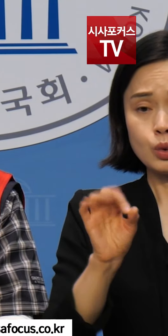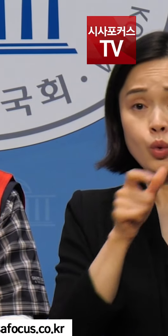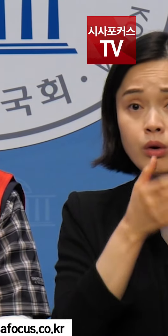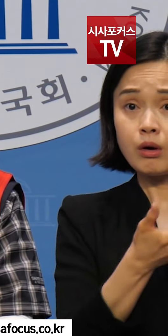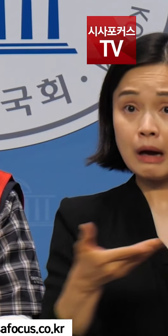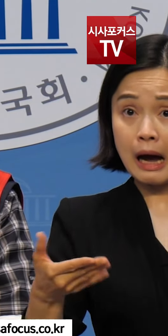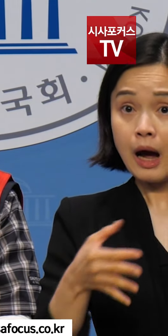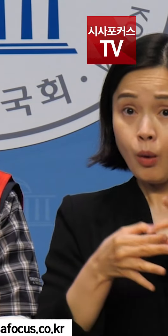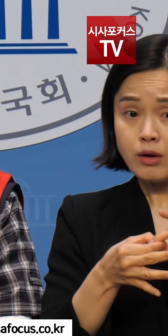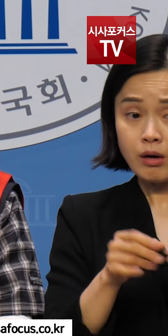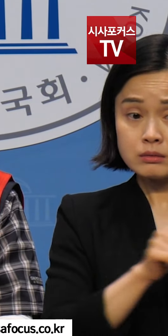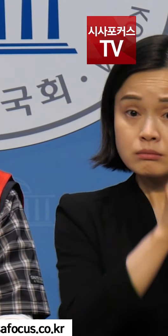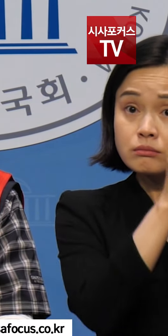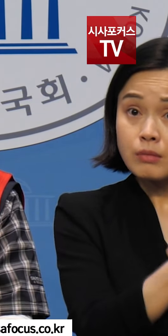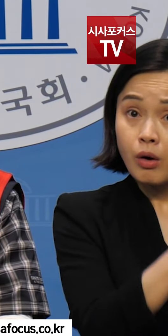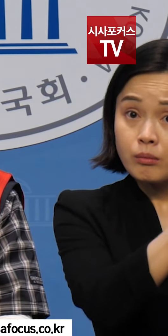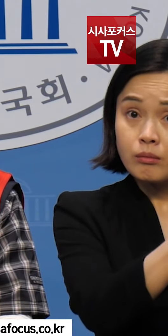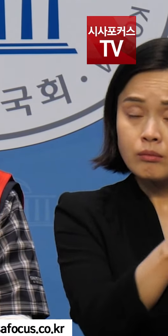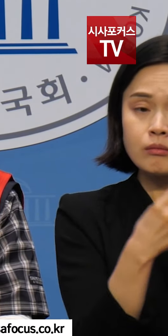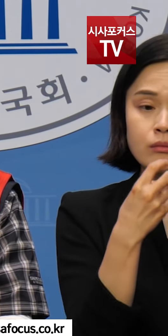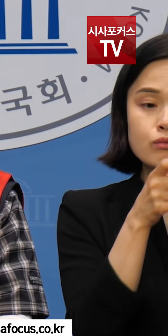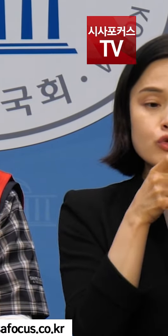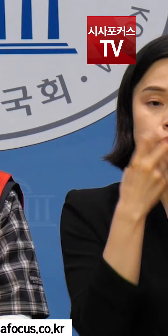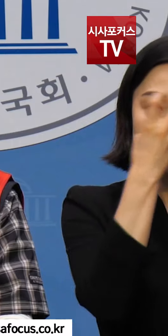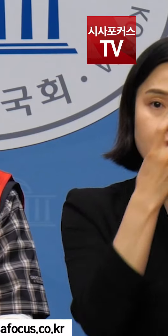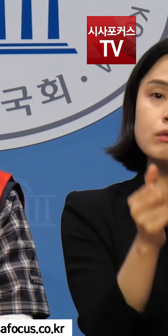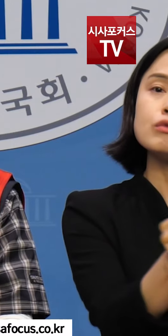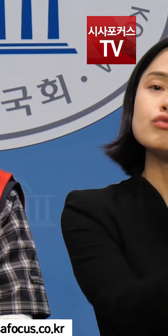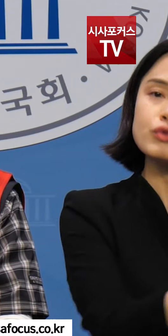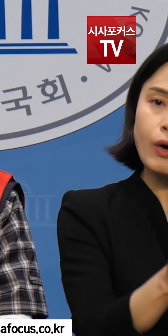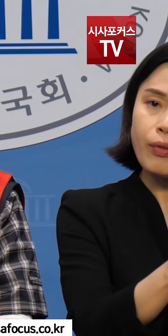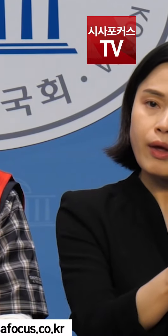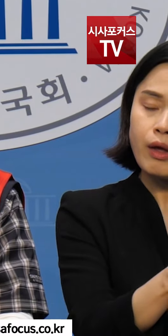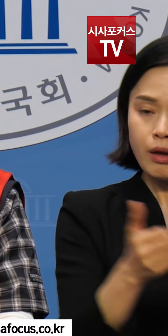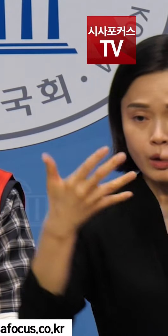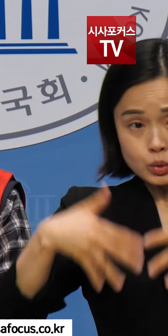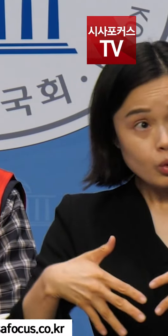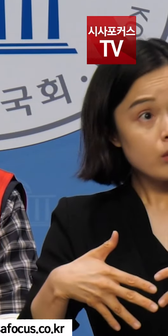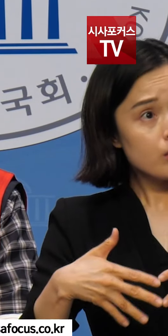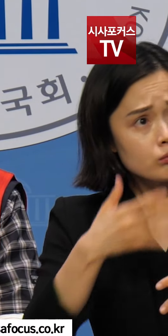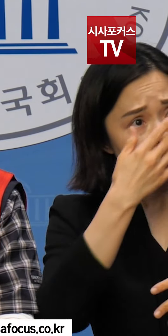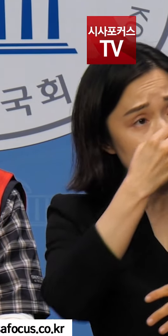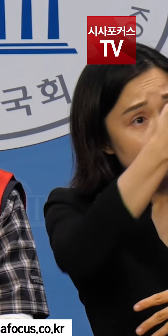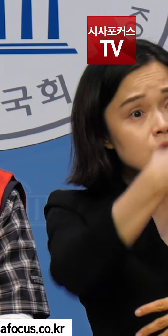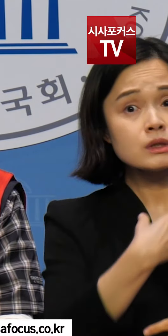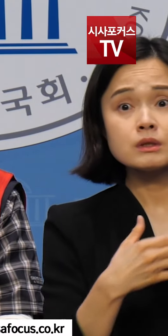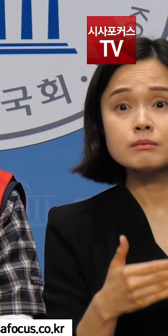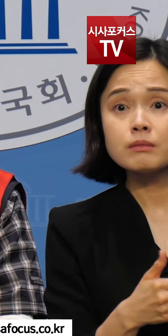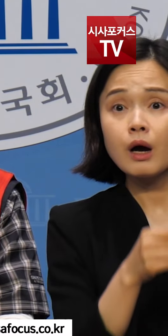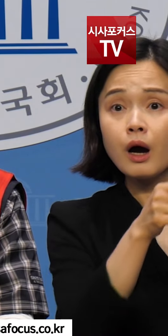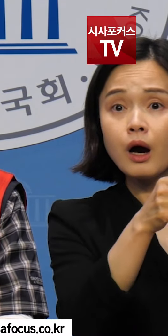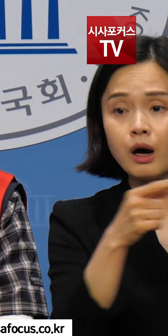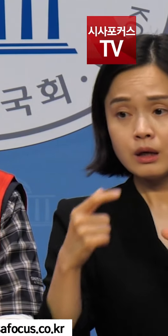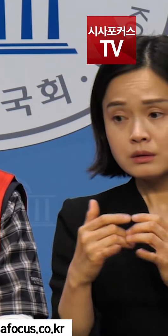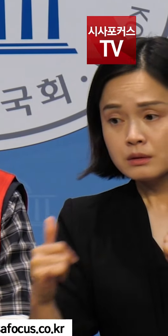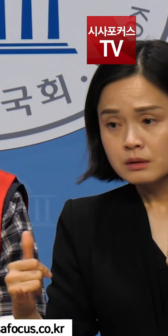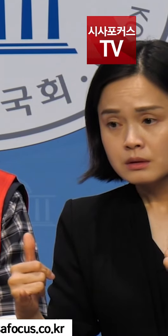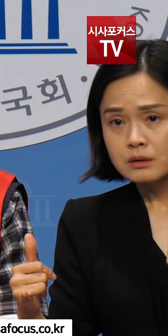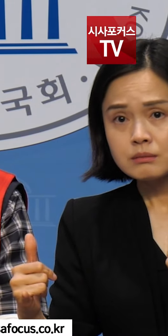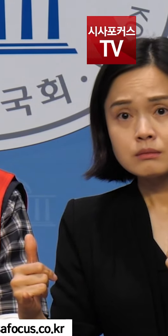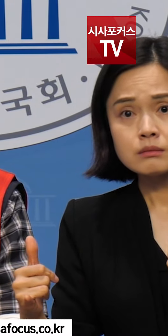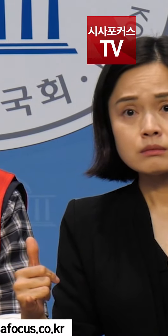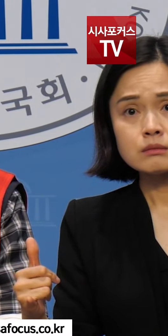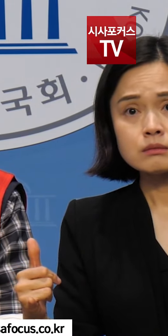특별법은 물관리위원회의 조건부 의결 내용을 무시한 채 수해지역 주민들의 이익만을